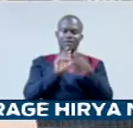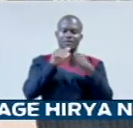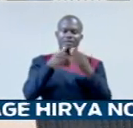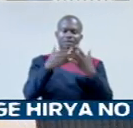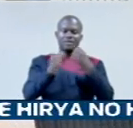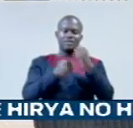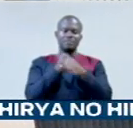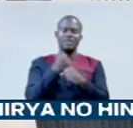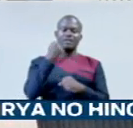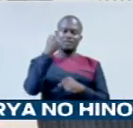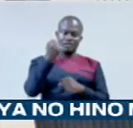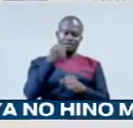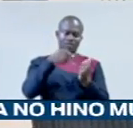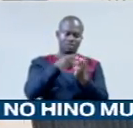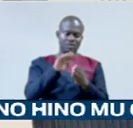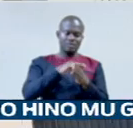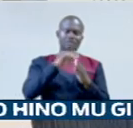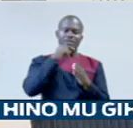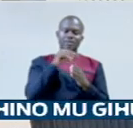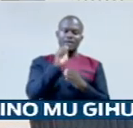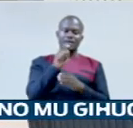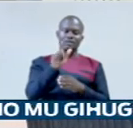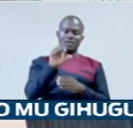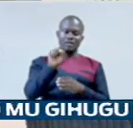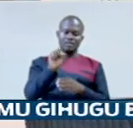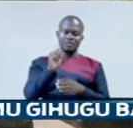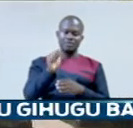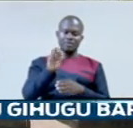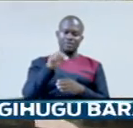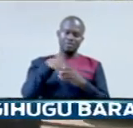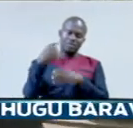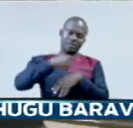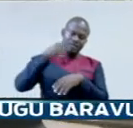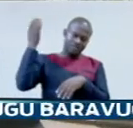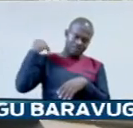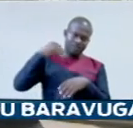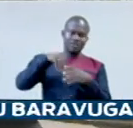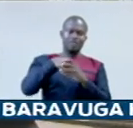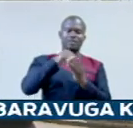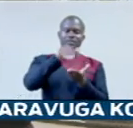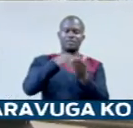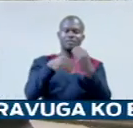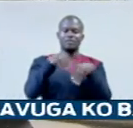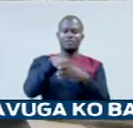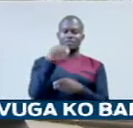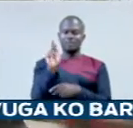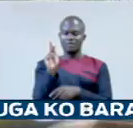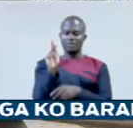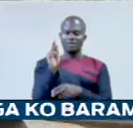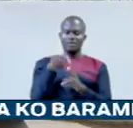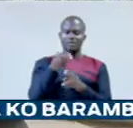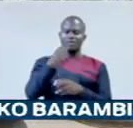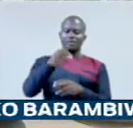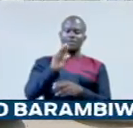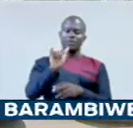imaze imyaka hafi 5 iguzwe n'abashoramari ba Atrasmara mu minsi ishize havuga ko ikigo gikomeye cy'ubucuruzi cyo muri Kenya aricyo